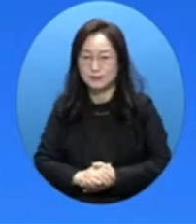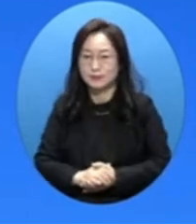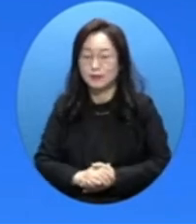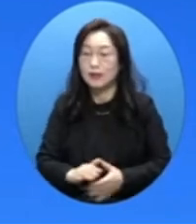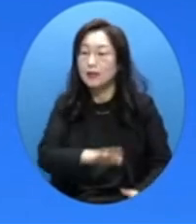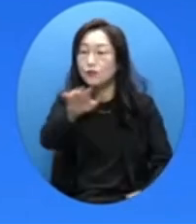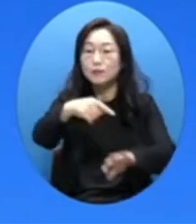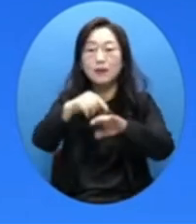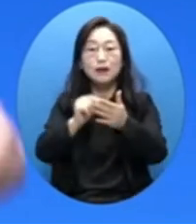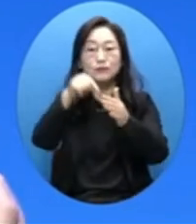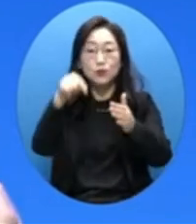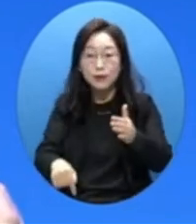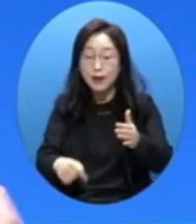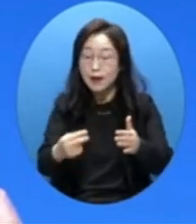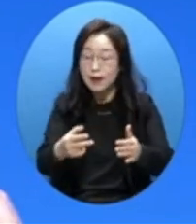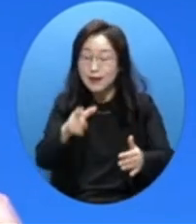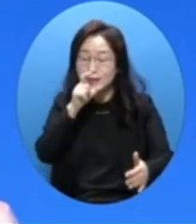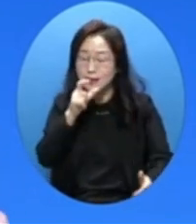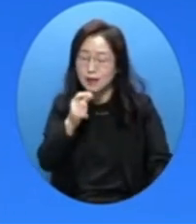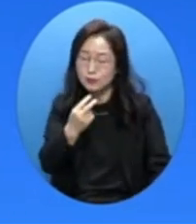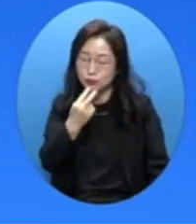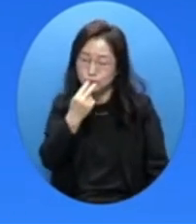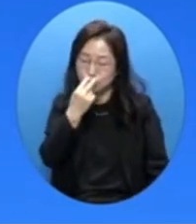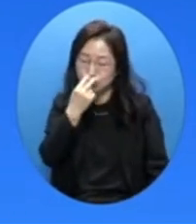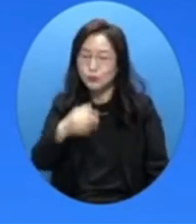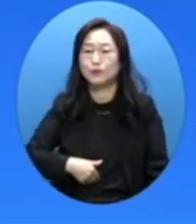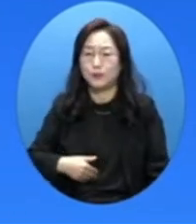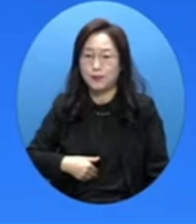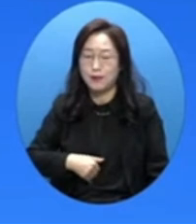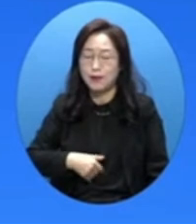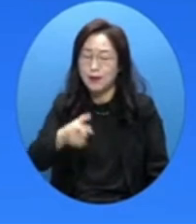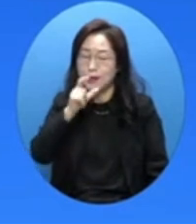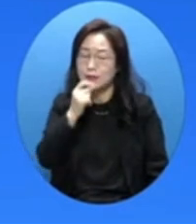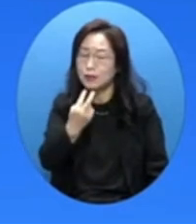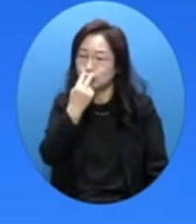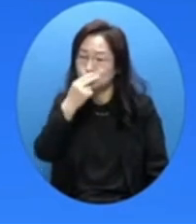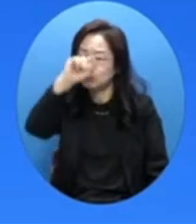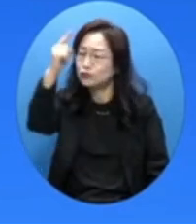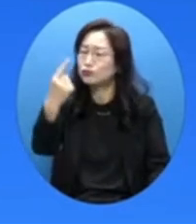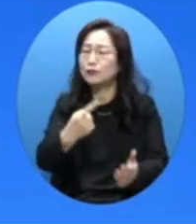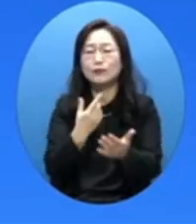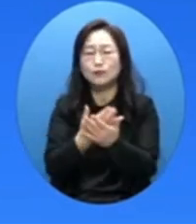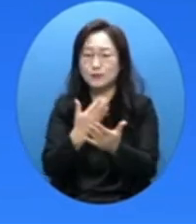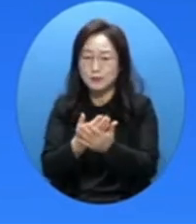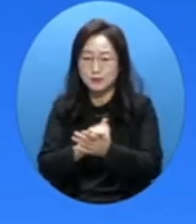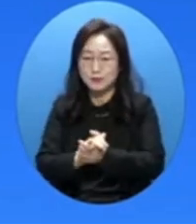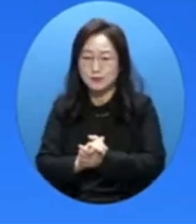우리 마음에 생수가 임해야 되는 것입니다. 주, 우리 마음에 생수가 임하게 하여 주옵소서.